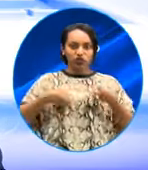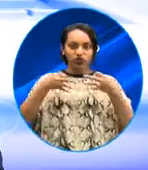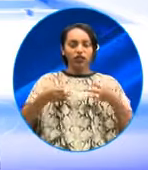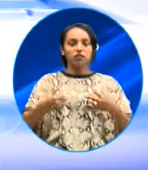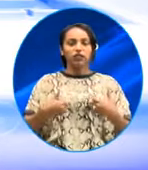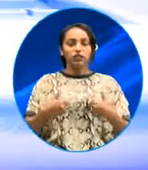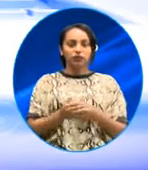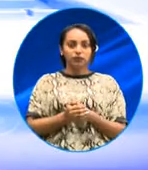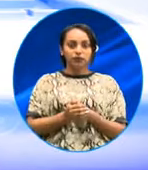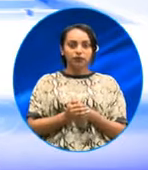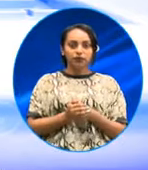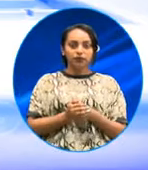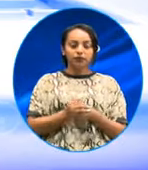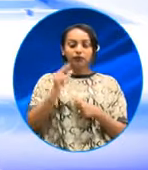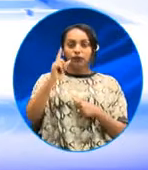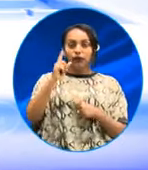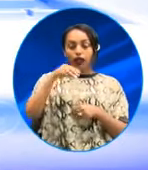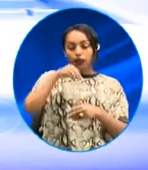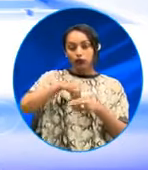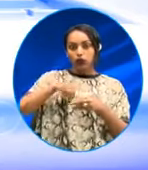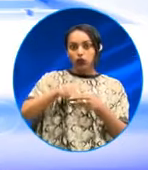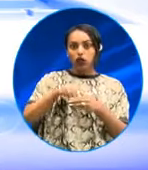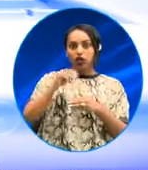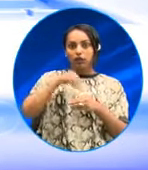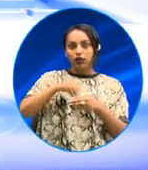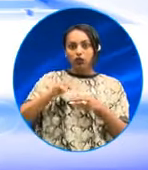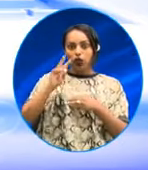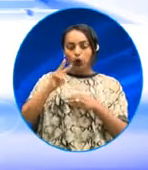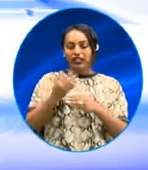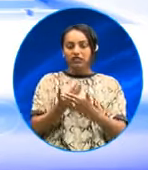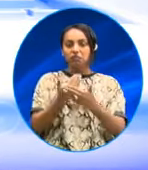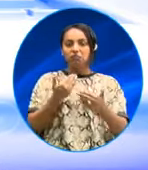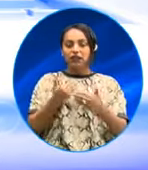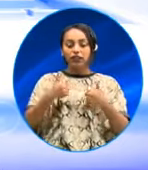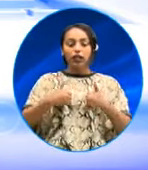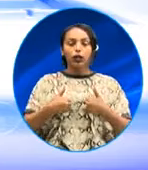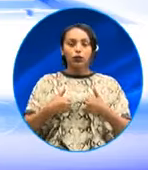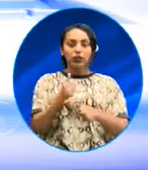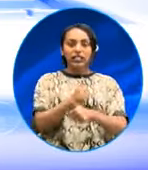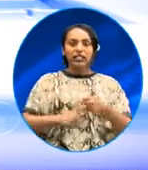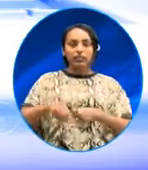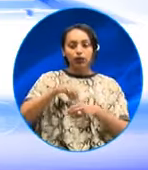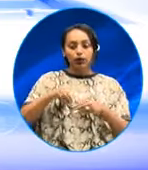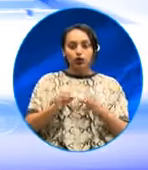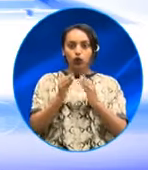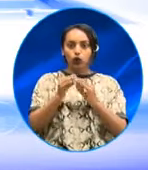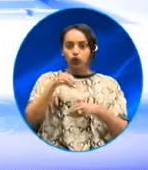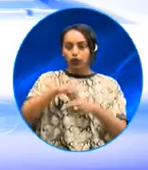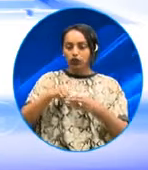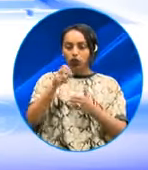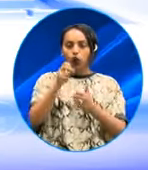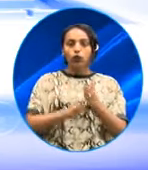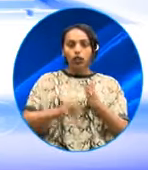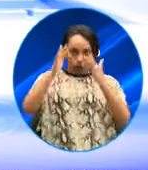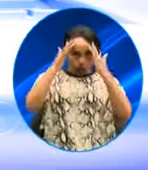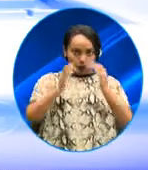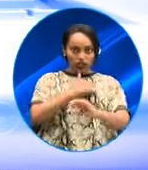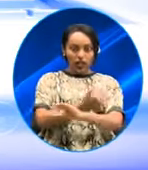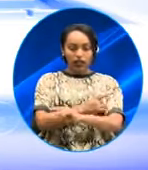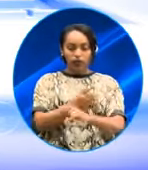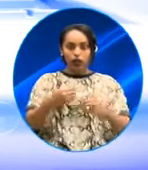አልፋለሁ። በአንድ ምርጫ ከምርጫ ሁለት በፊት ያሉ የቅድመ ምርጫ ሂደቶች የምርጫውን ውጤት የመወሰን